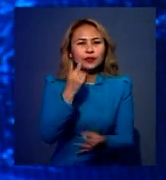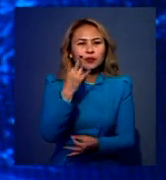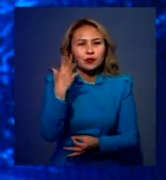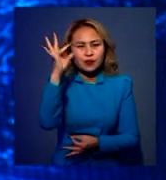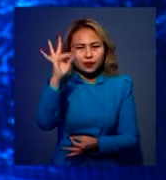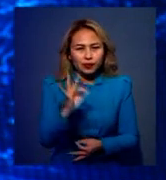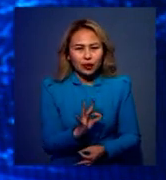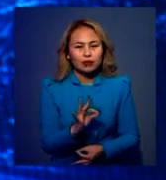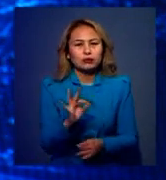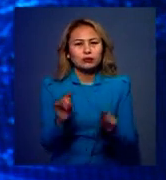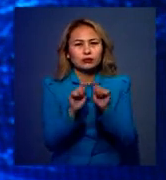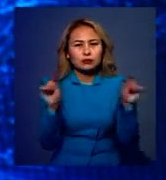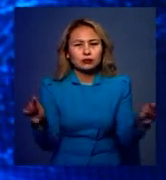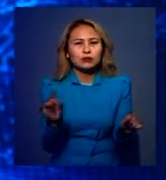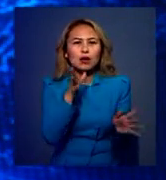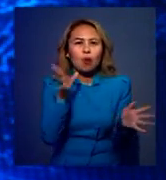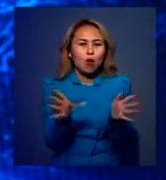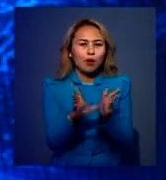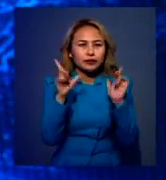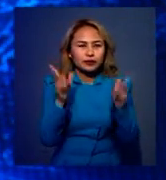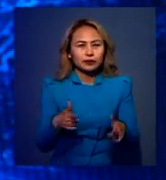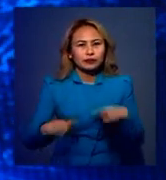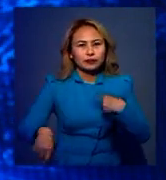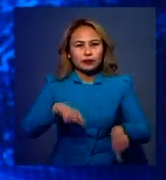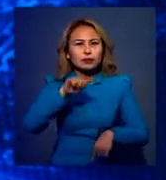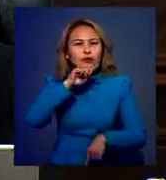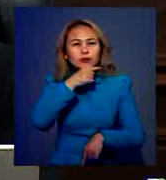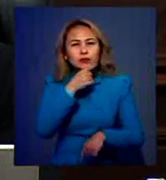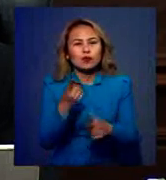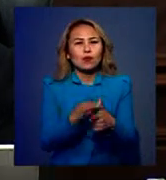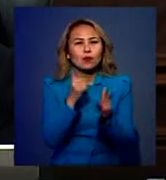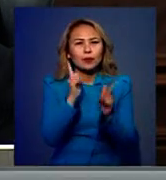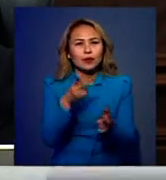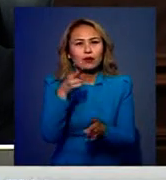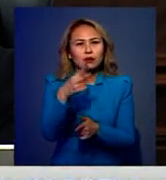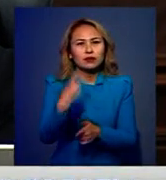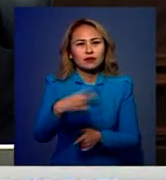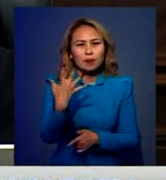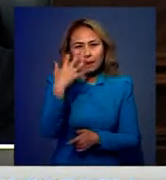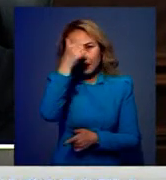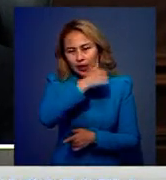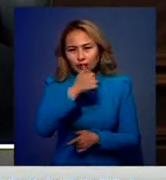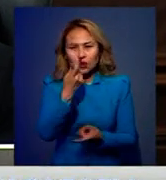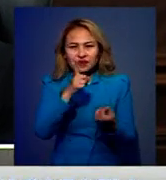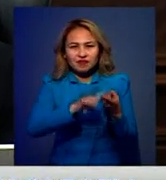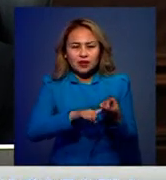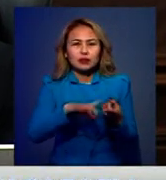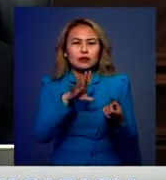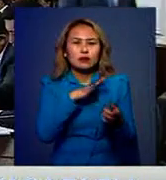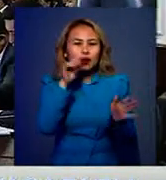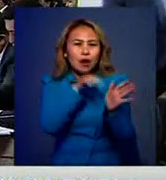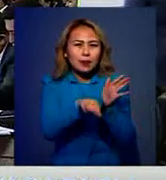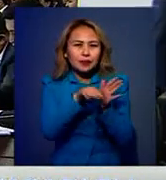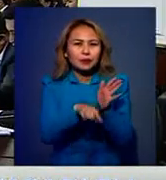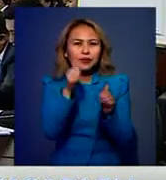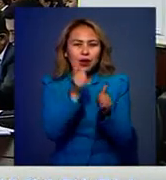сауданың 25% құрайды. Электронды сауданың экономикаға мультипликативті әсері 2025 жылға қарай жалпы ішкі өнімге